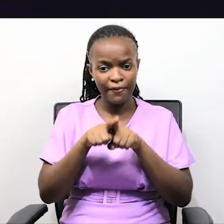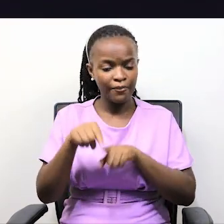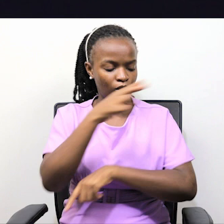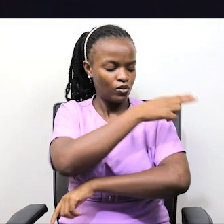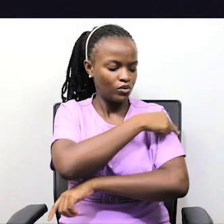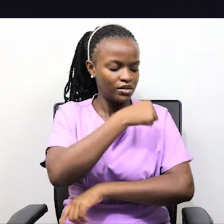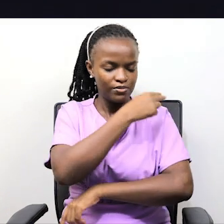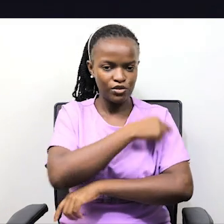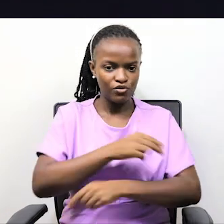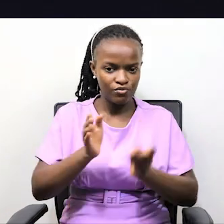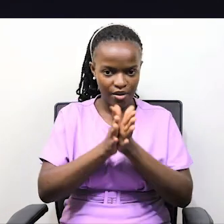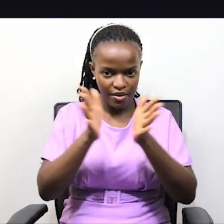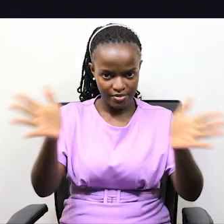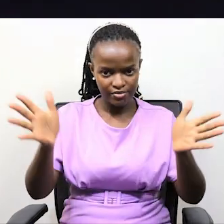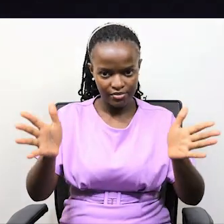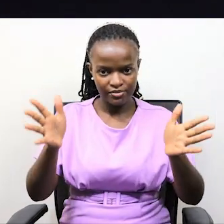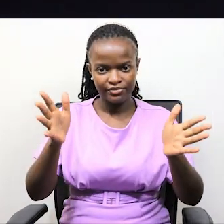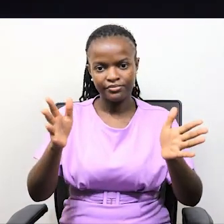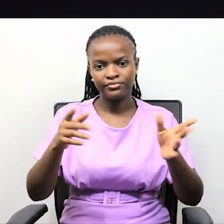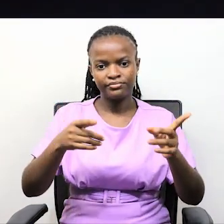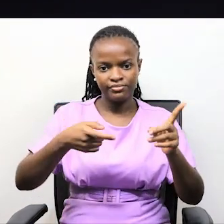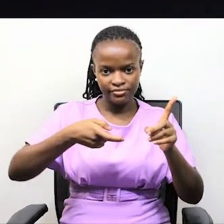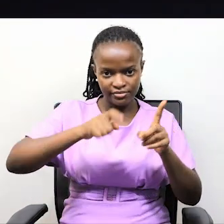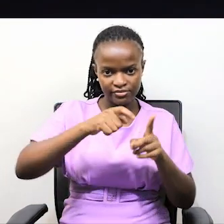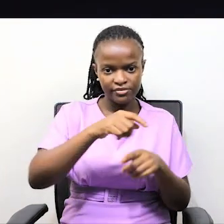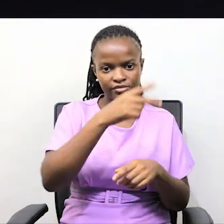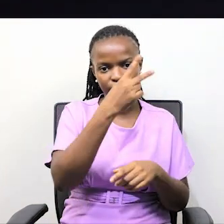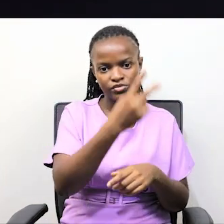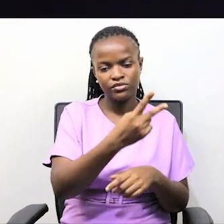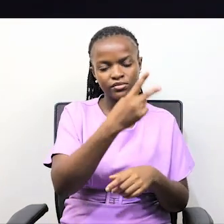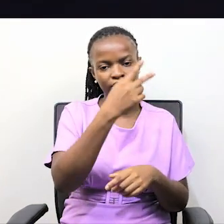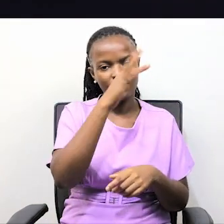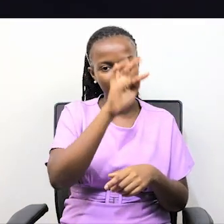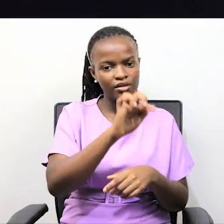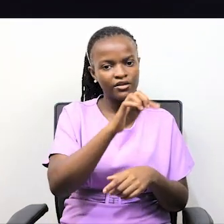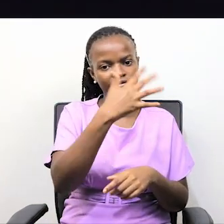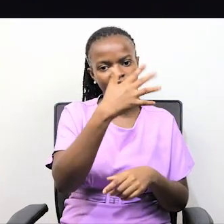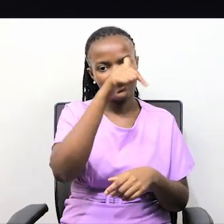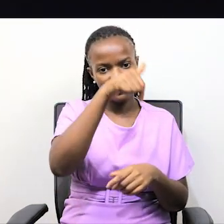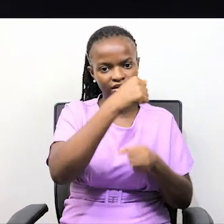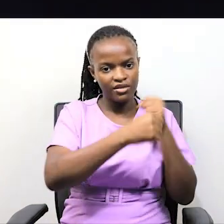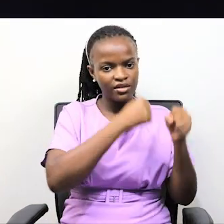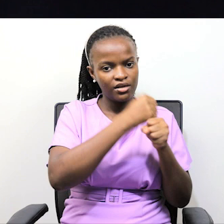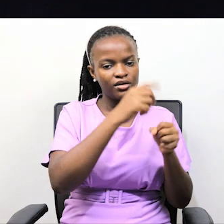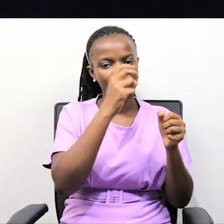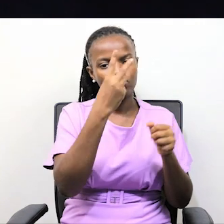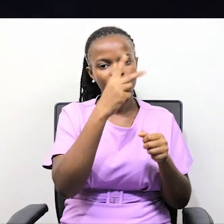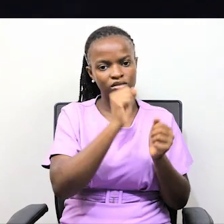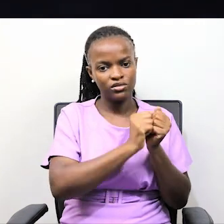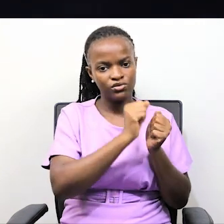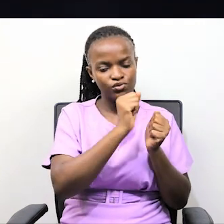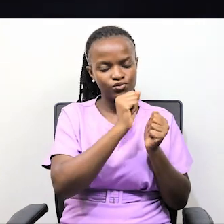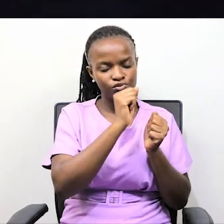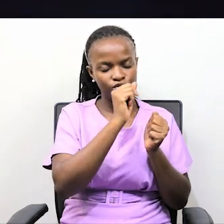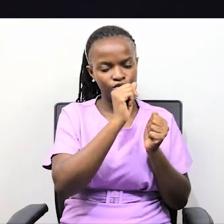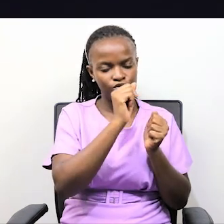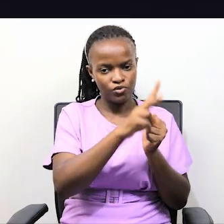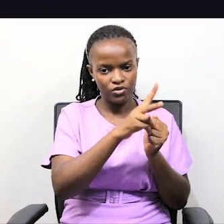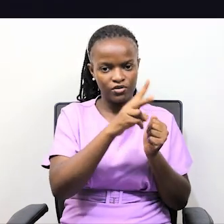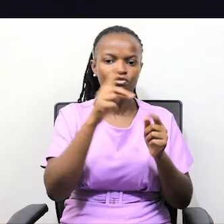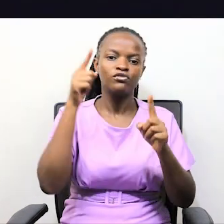santé publique sont passés de 2867 en 2012 à 3133